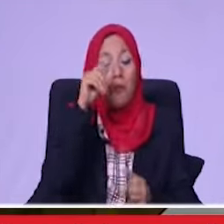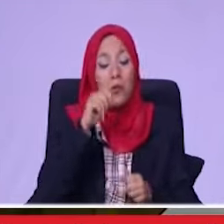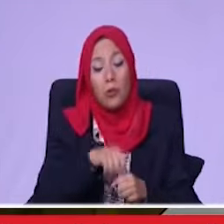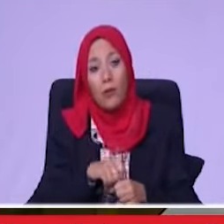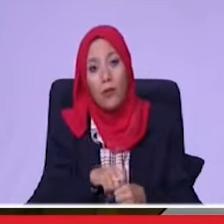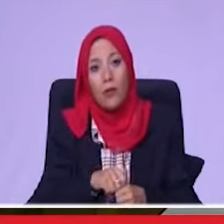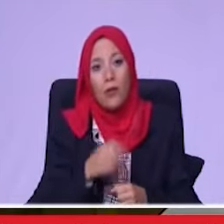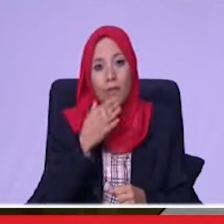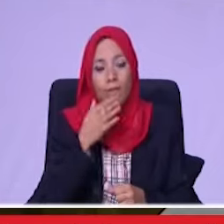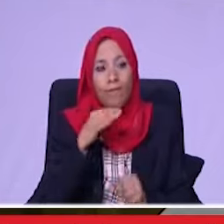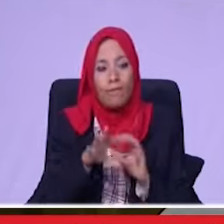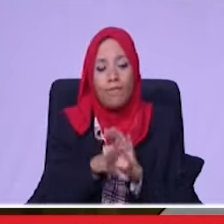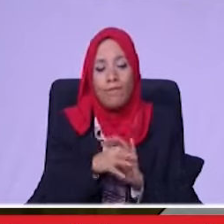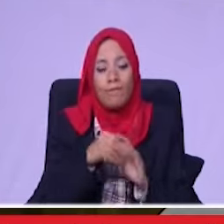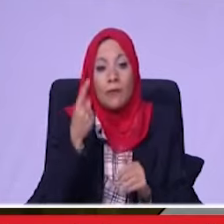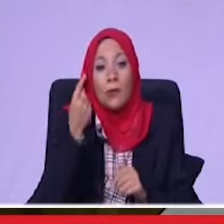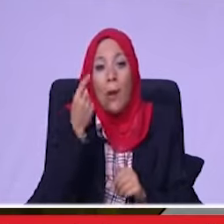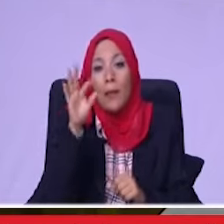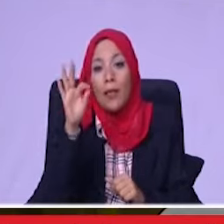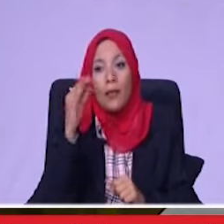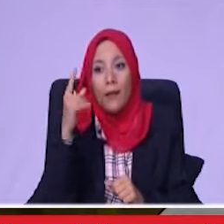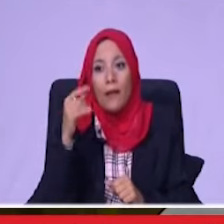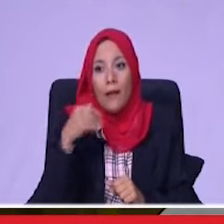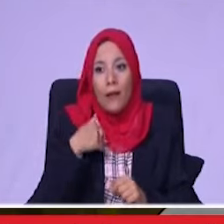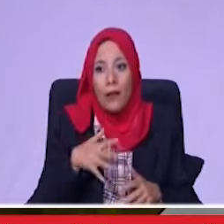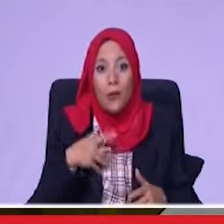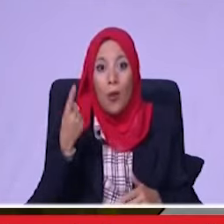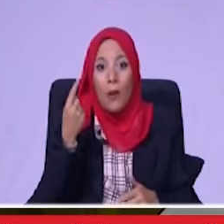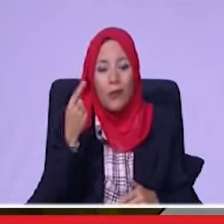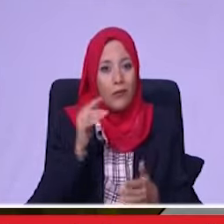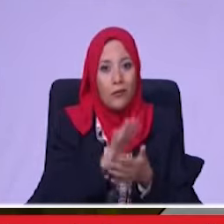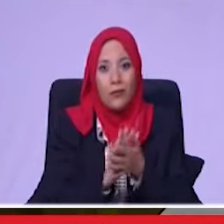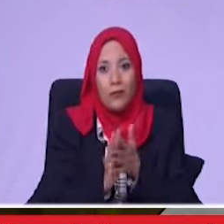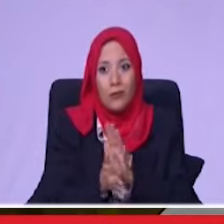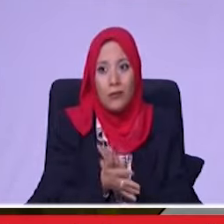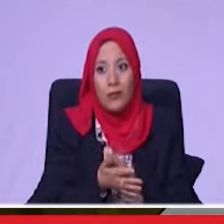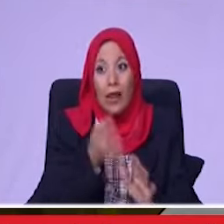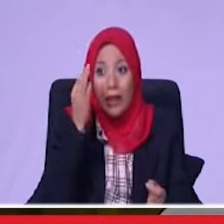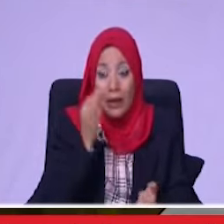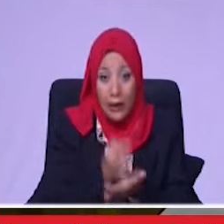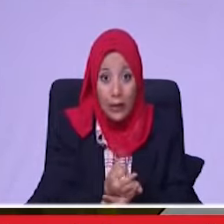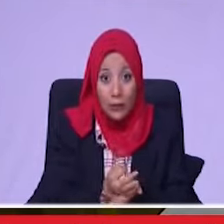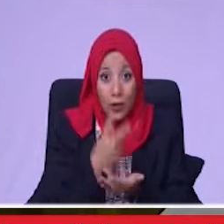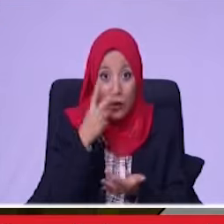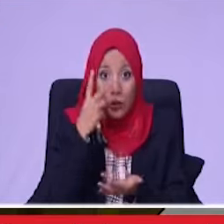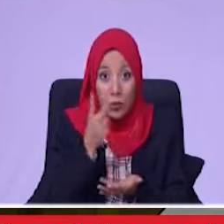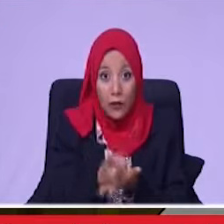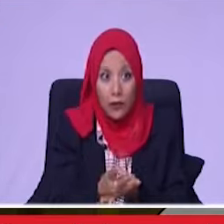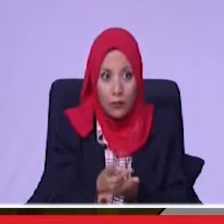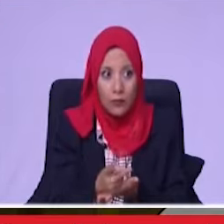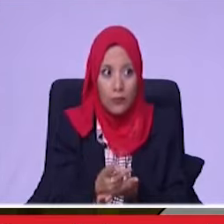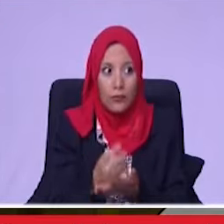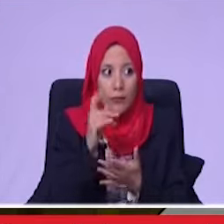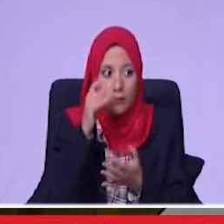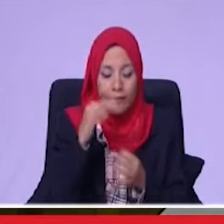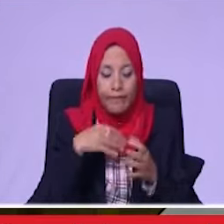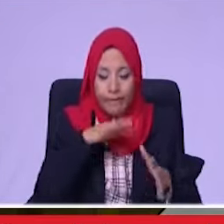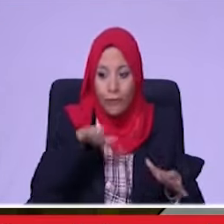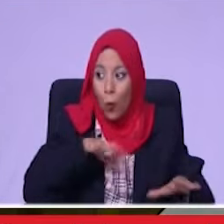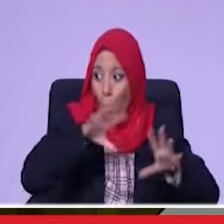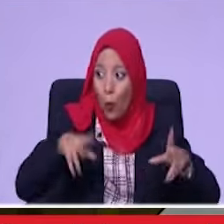حاله فريده، انا اتصور انها حاله تستحق التامل بجد، يعني انا مش